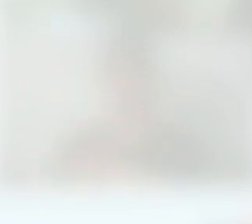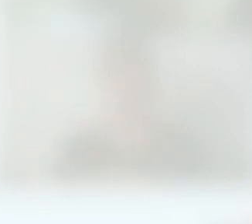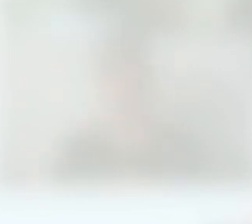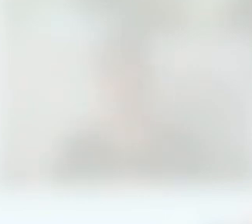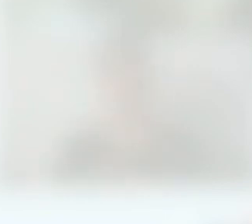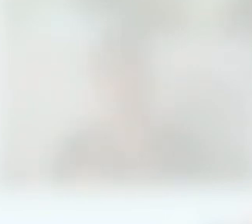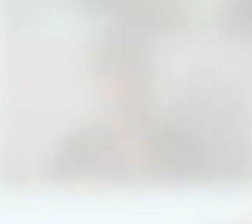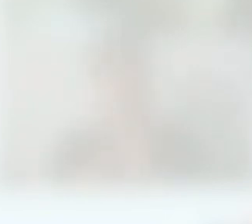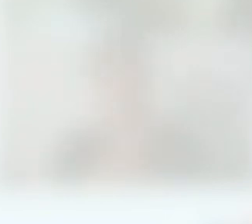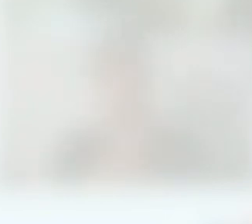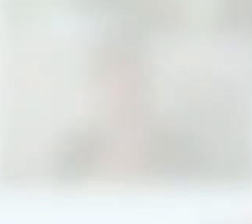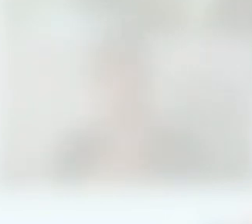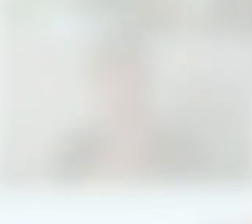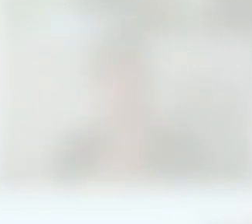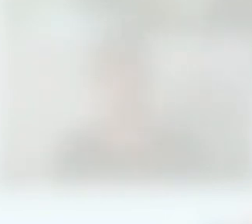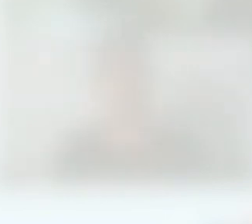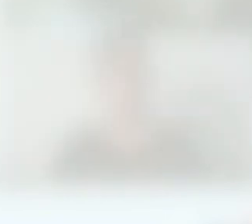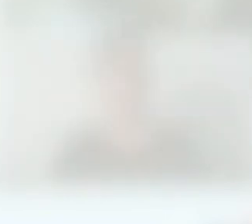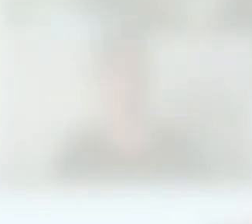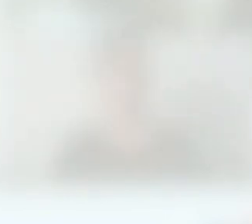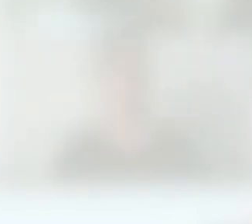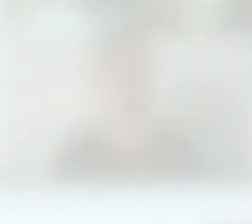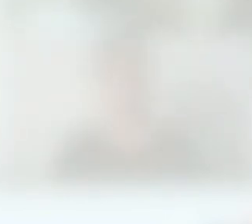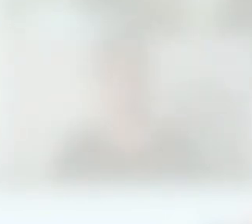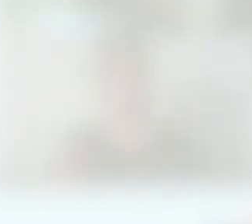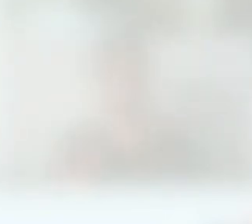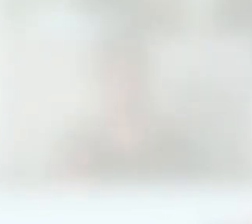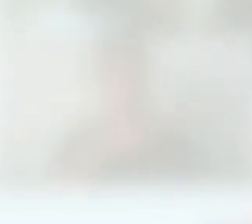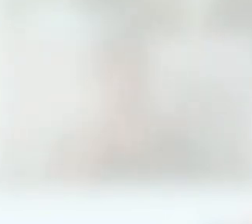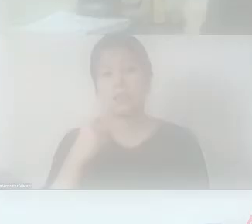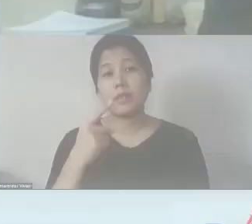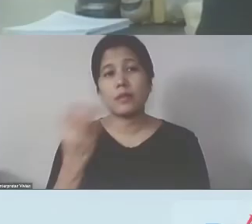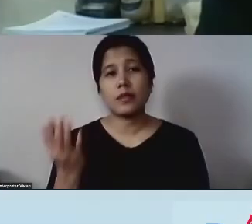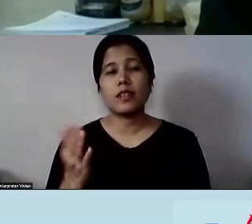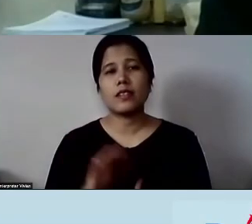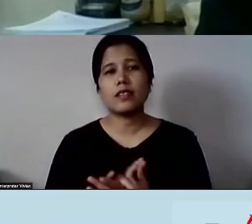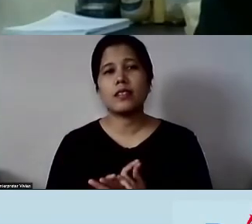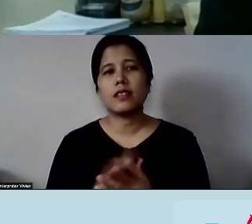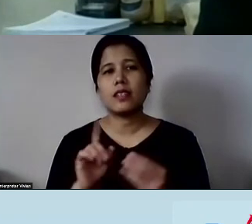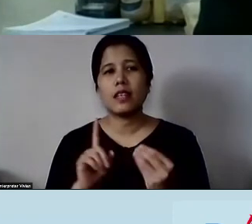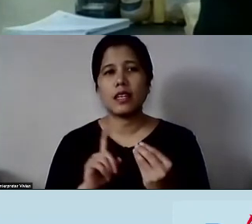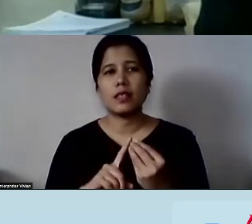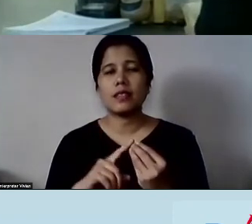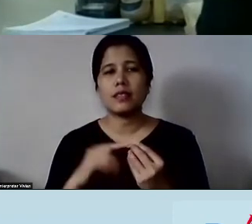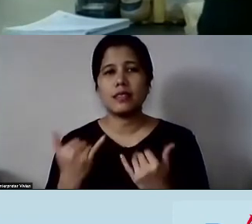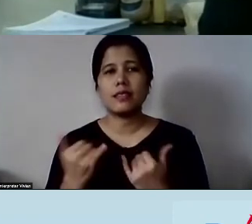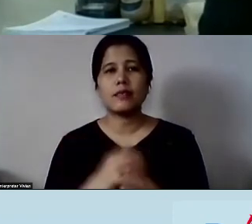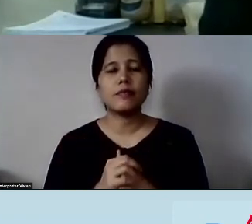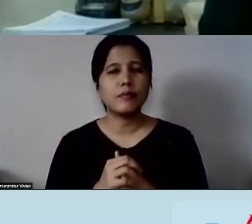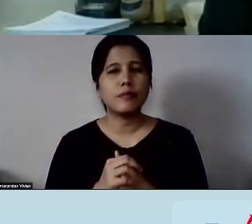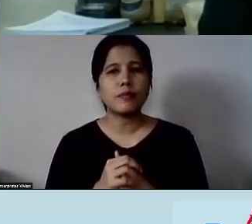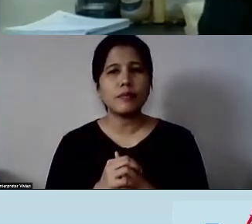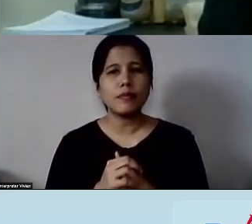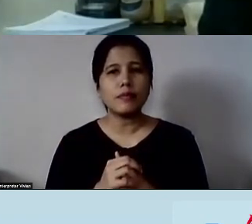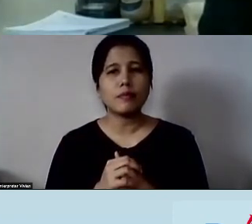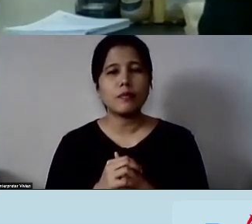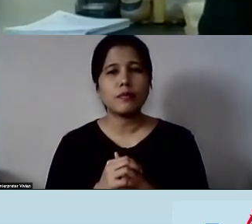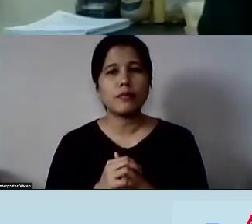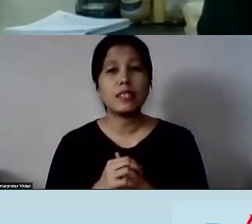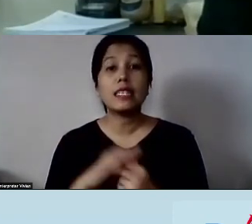yung ano, you know, ano po ba yung masasabi niyong input sa mga ganyang bagay po, sir? And sa